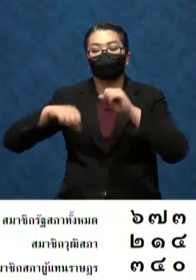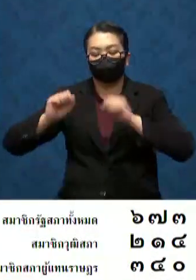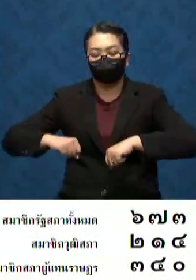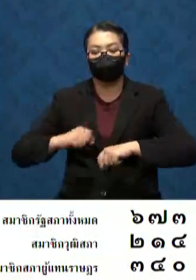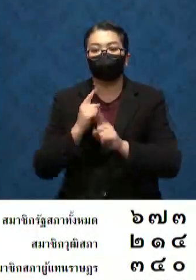ครับ